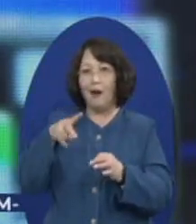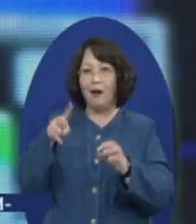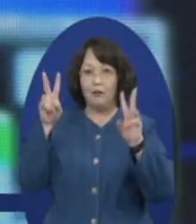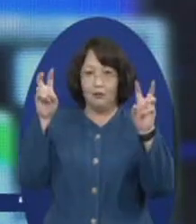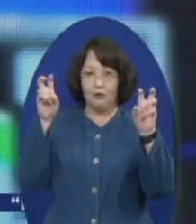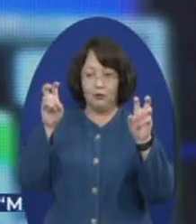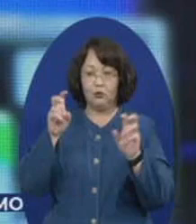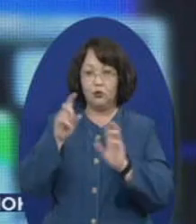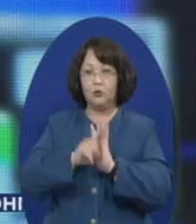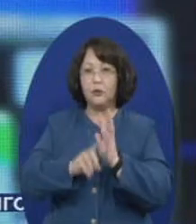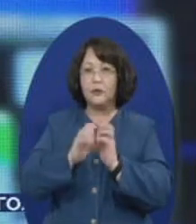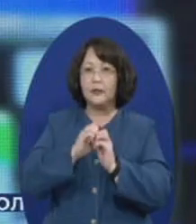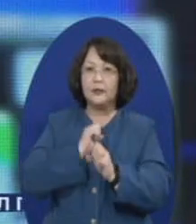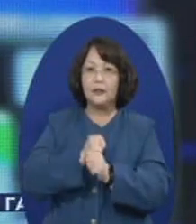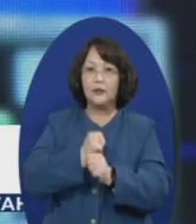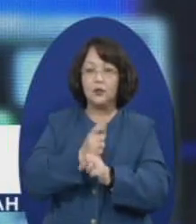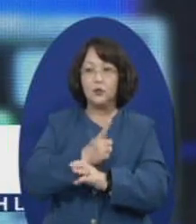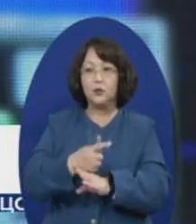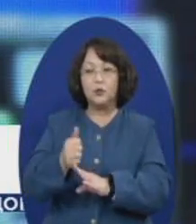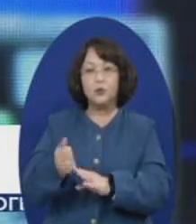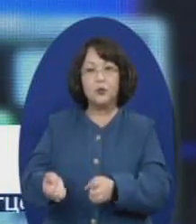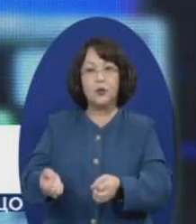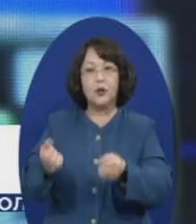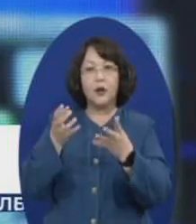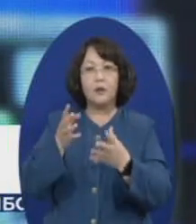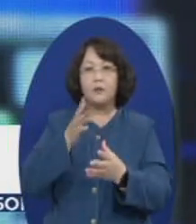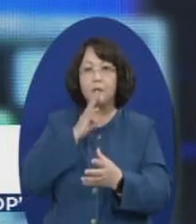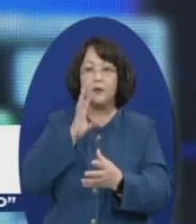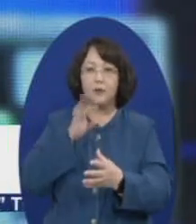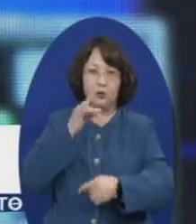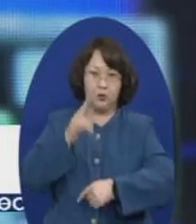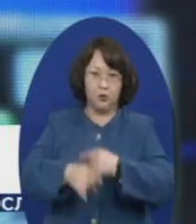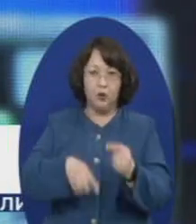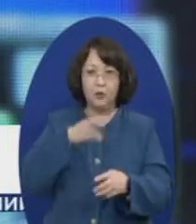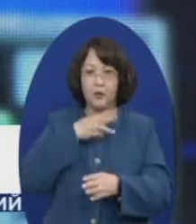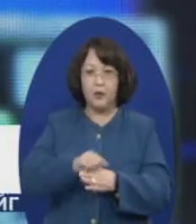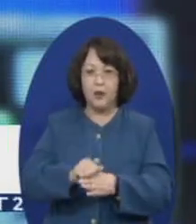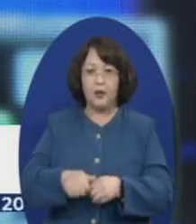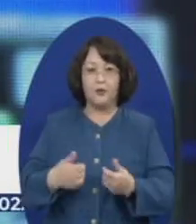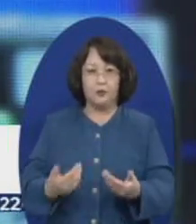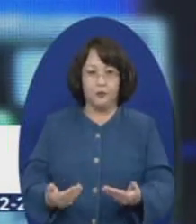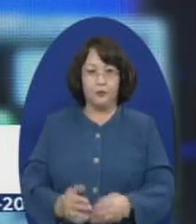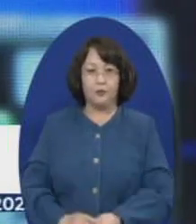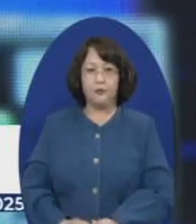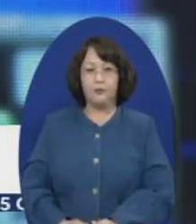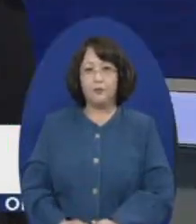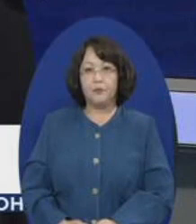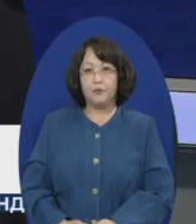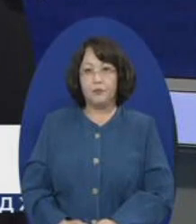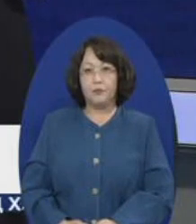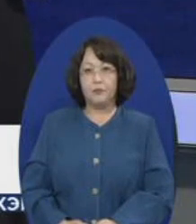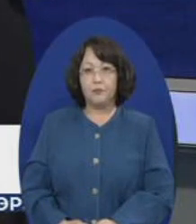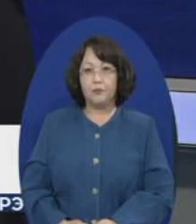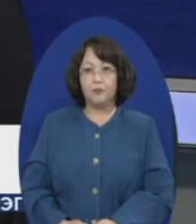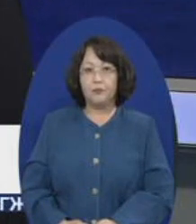явц болон хэрэгжилтэд хүлээгдэж байгаа үр дүнгийн тухай мэдээлэл хүргэхээр студид редактор Санчирма ажиллаж байна.